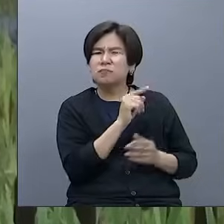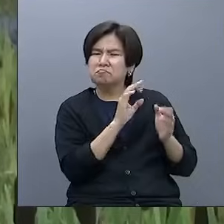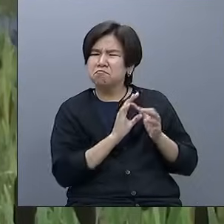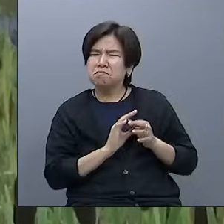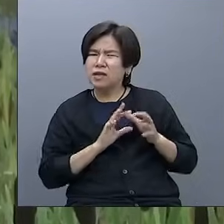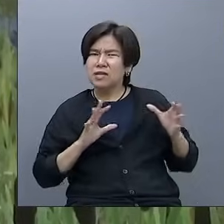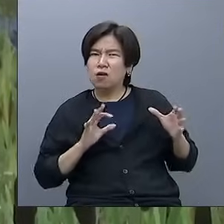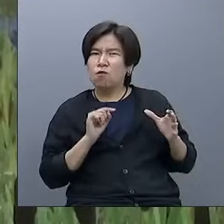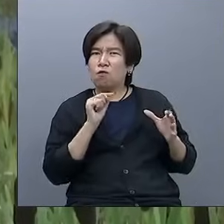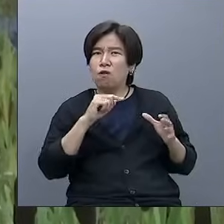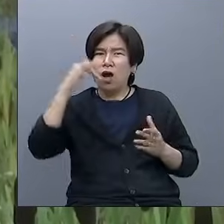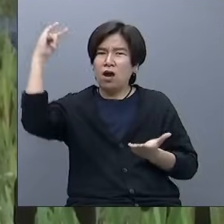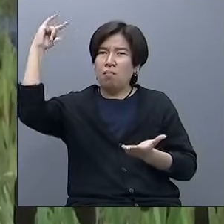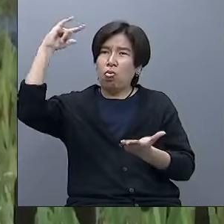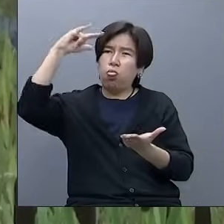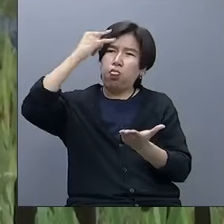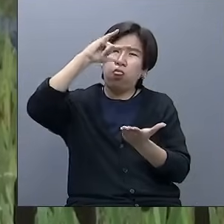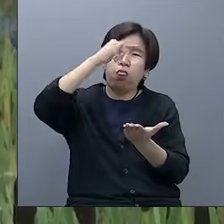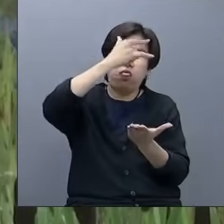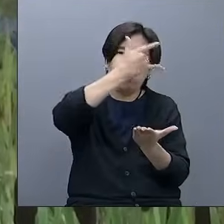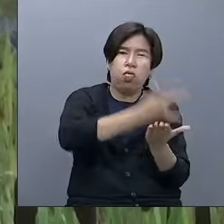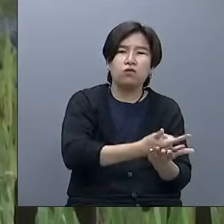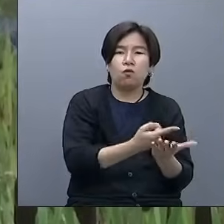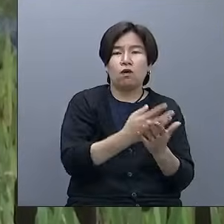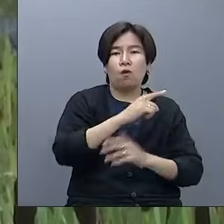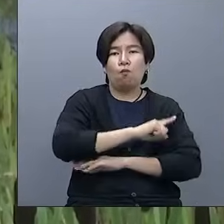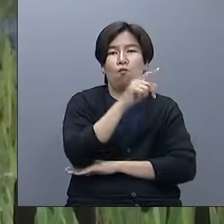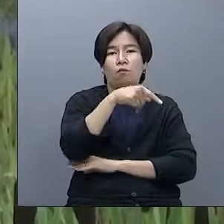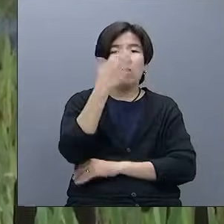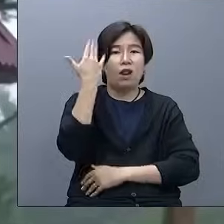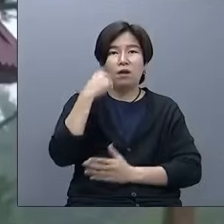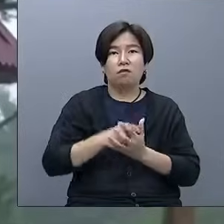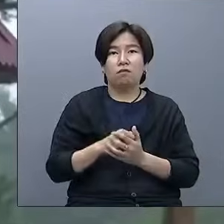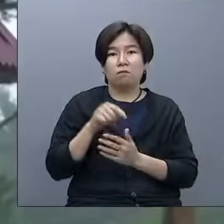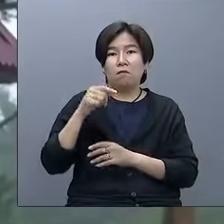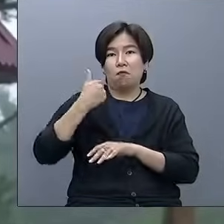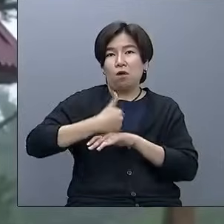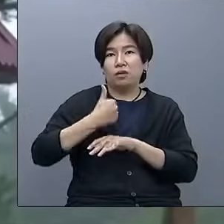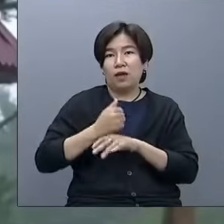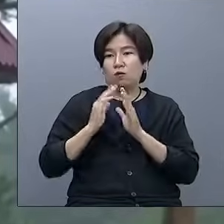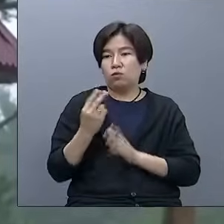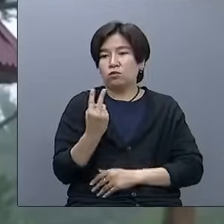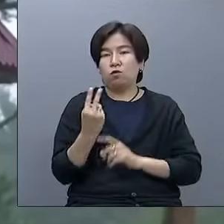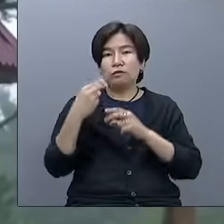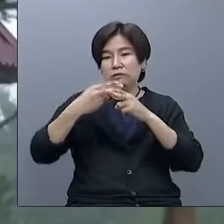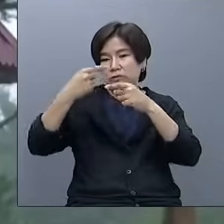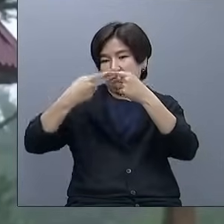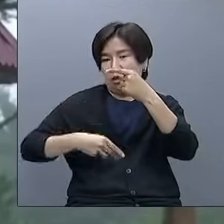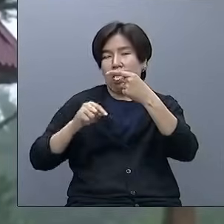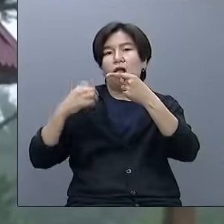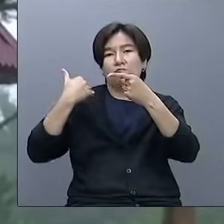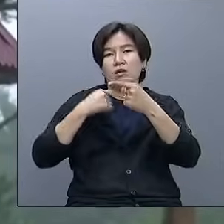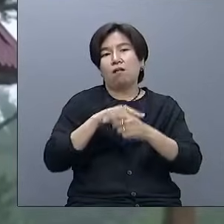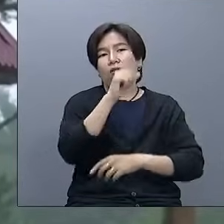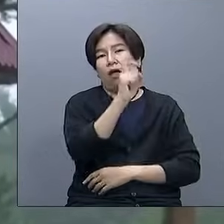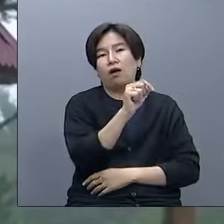ข้องกับเหตุเครื่องบินตกเมื่อวันพุธที่ผ่านมาซึ่งมีชื่อของแกนนำวากเนอร์ทั้ง2คนในรายชื่อผู้โดยสารบนเที่ยว